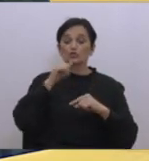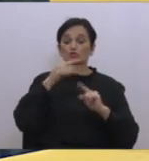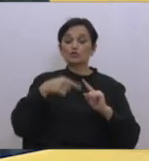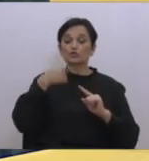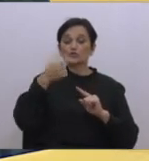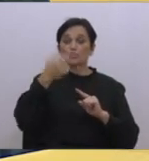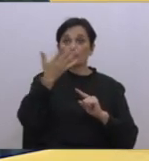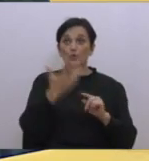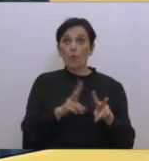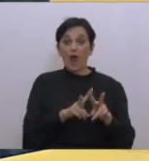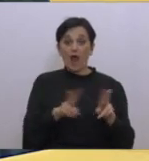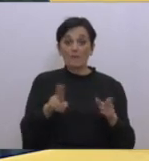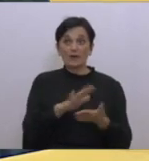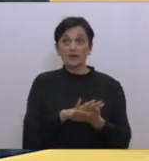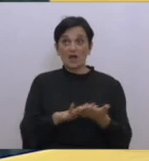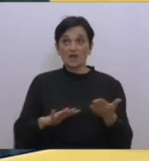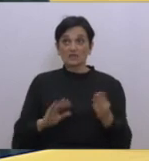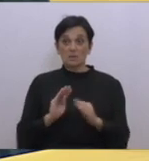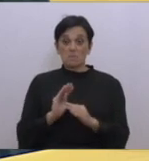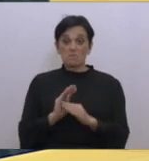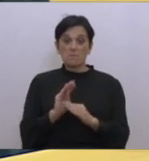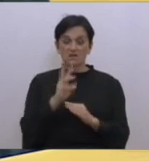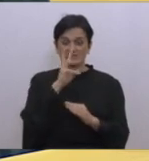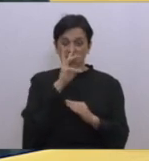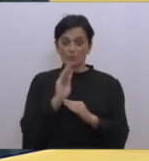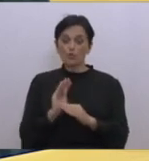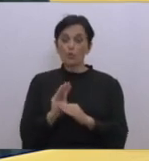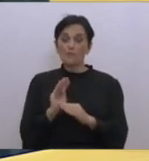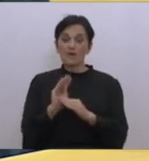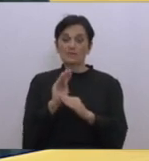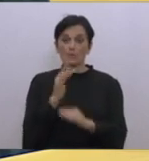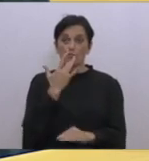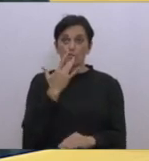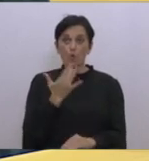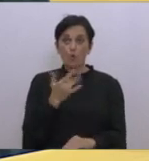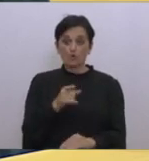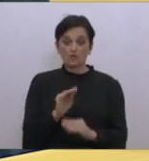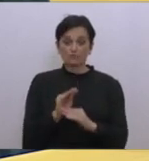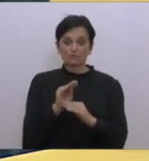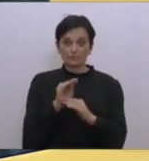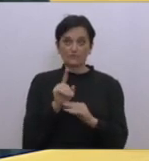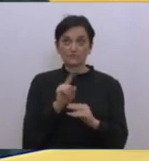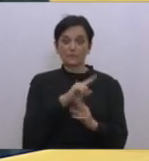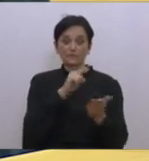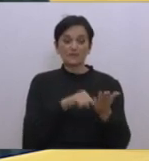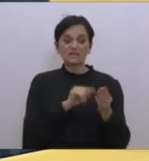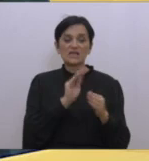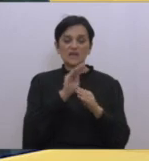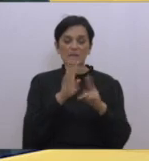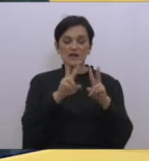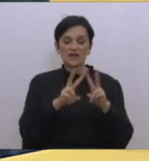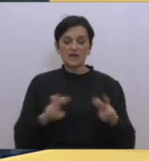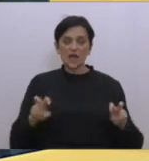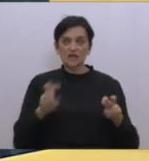თუ ანალოგიურად გაგრძელდა მატების, ანუ სახელფასო მატების პოლიტიკა, ეს საკითხი დამატებით განხილვებთან